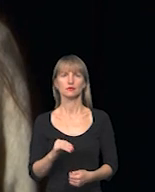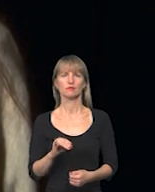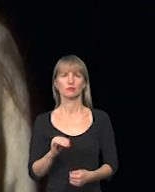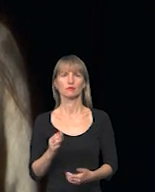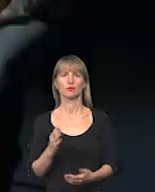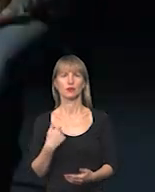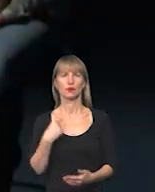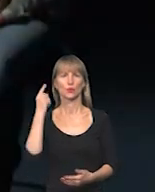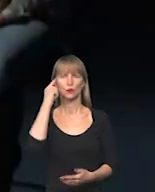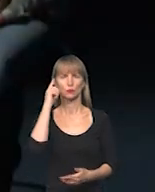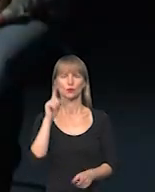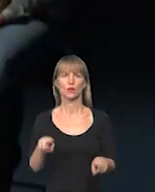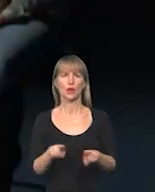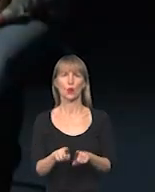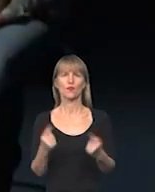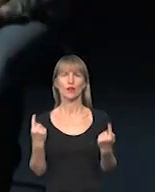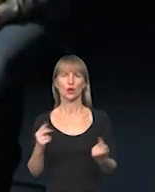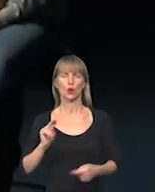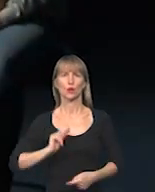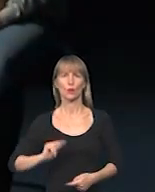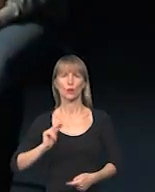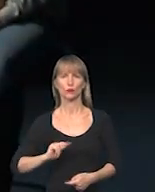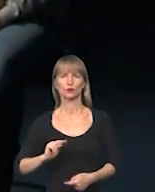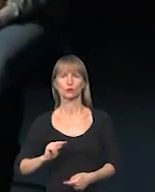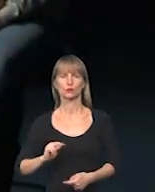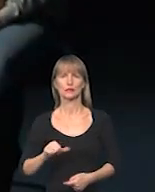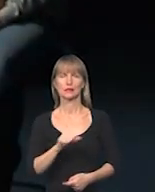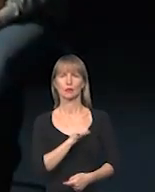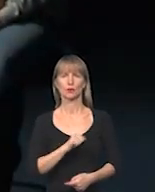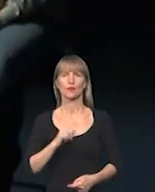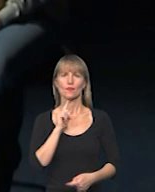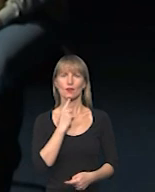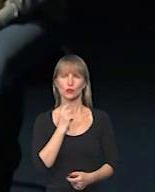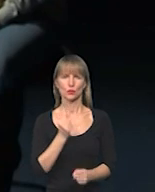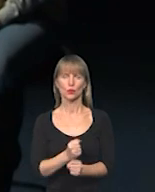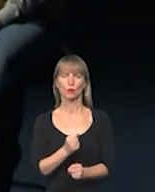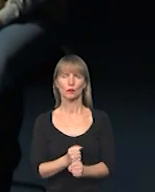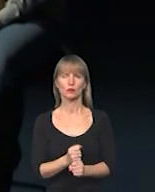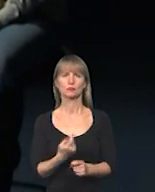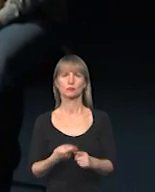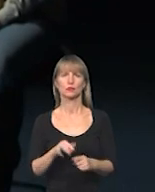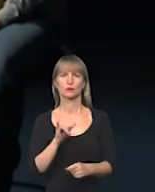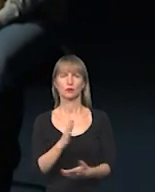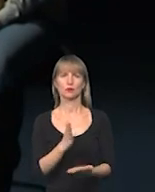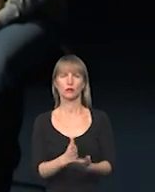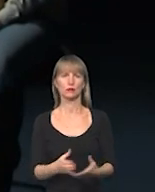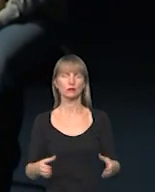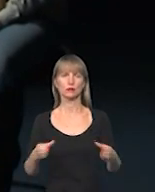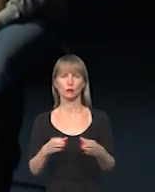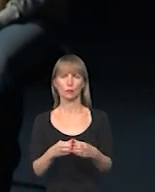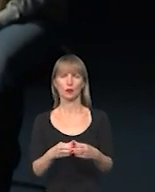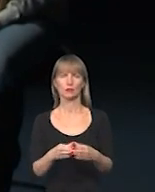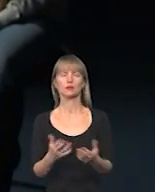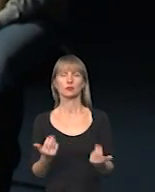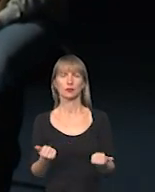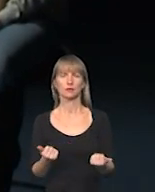Я так розумію, що таку велику роботу самотужки важко зробити, тому у вас є команда. От розкажіть трошки